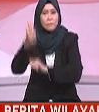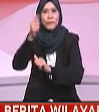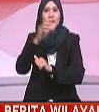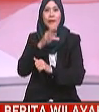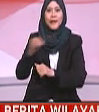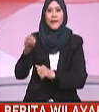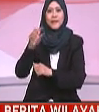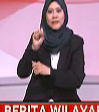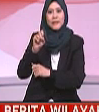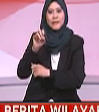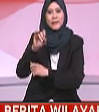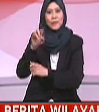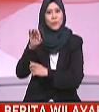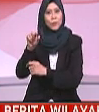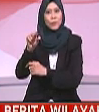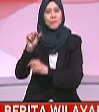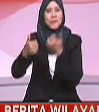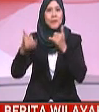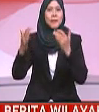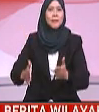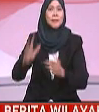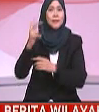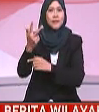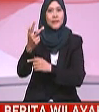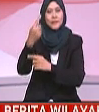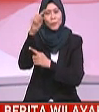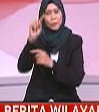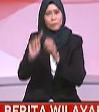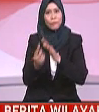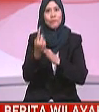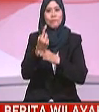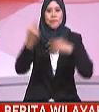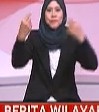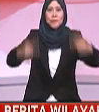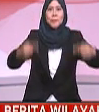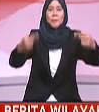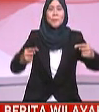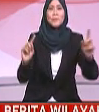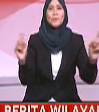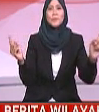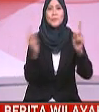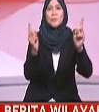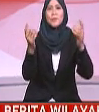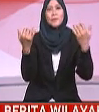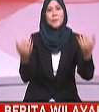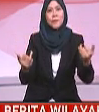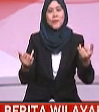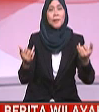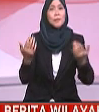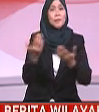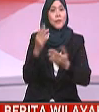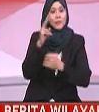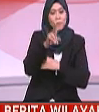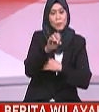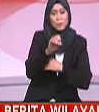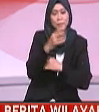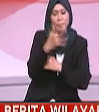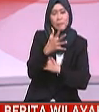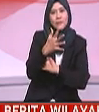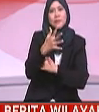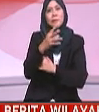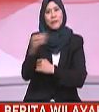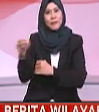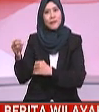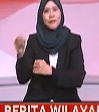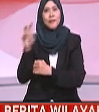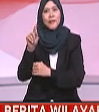Ziyong adalah pemain ketiga Malaysia muncul juara persorangan lelaki selepas Liu Darren melakukannya pada 2015